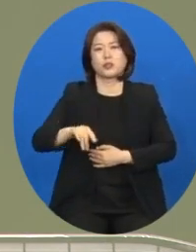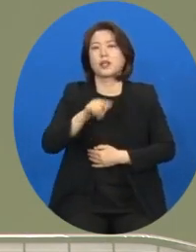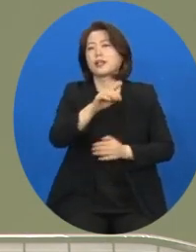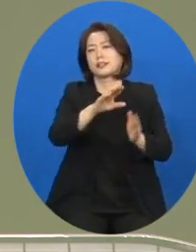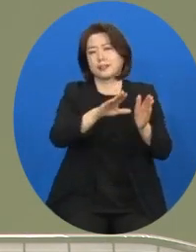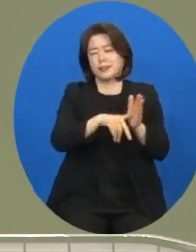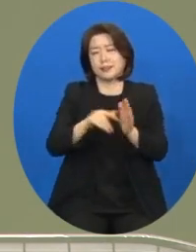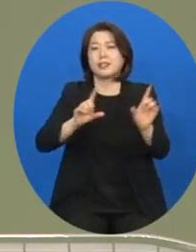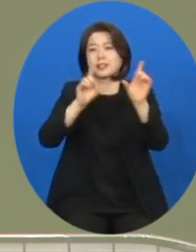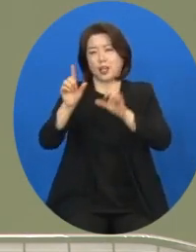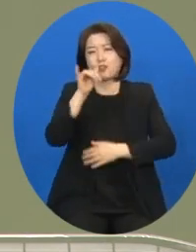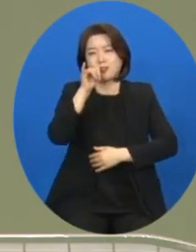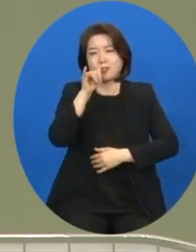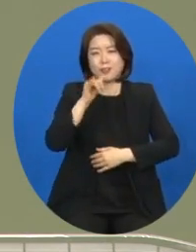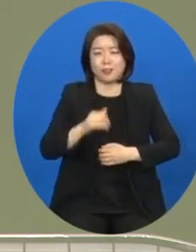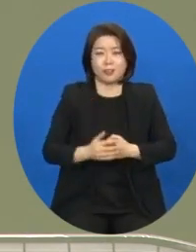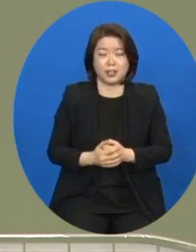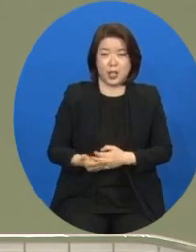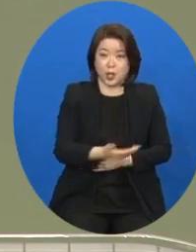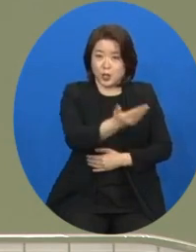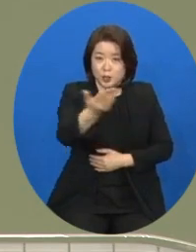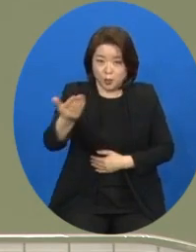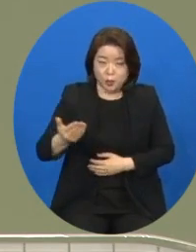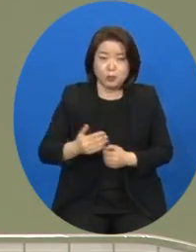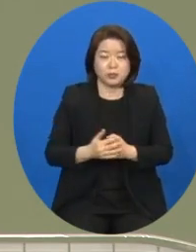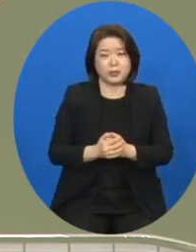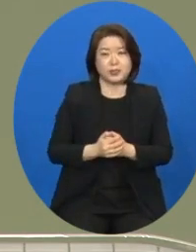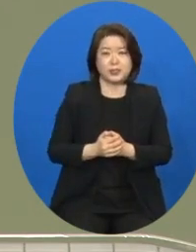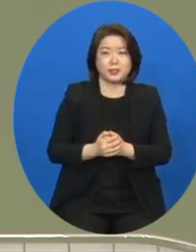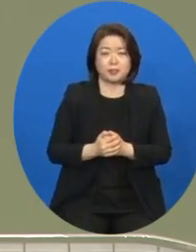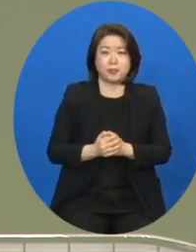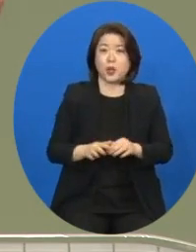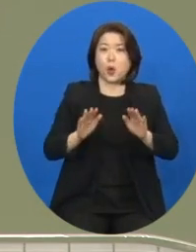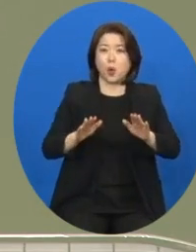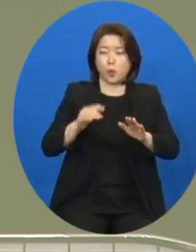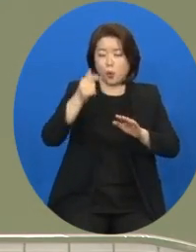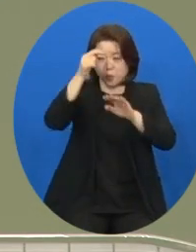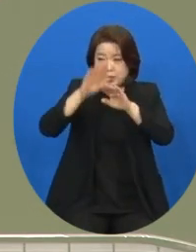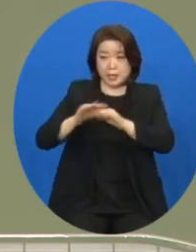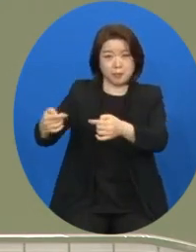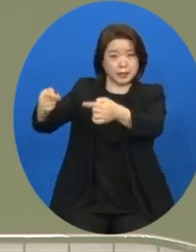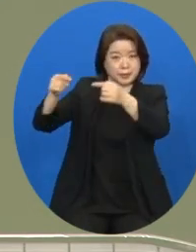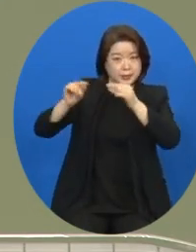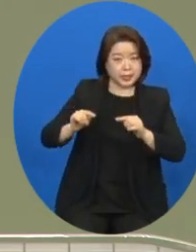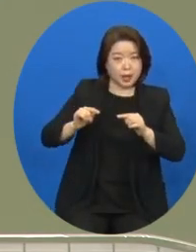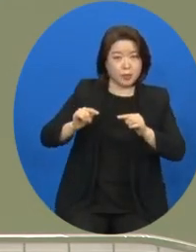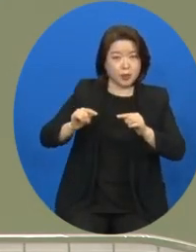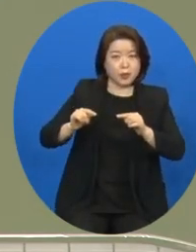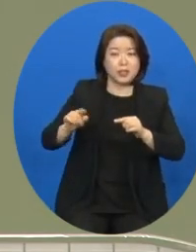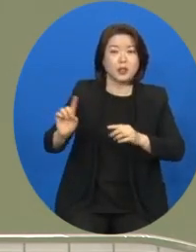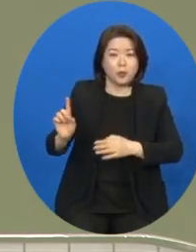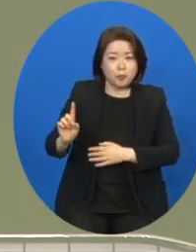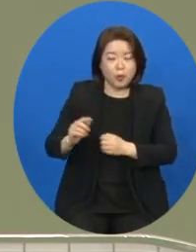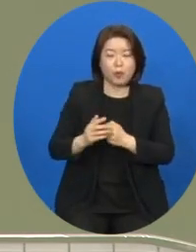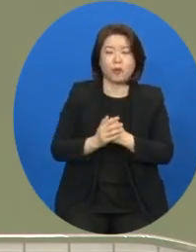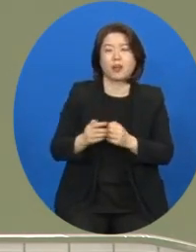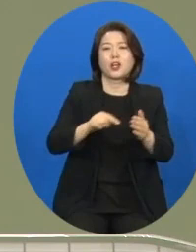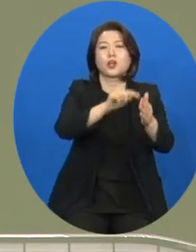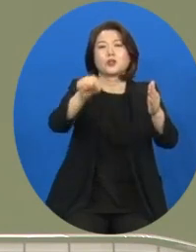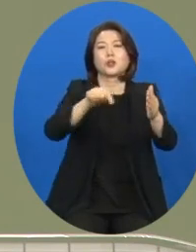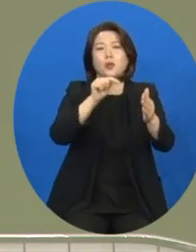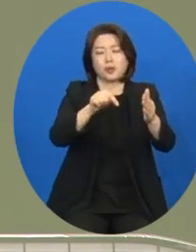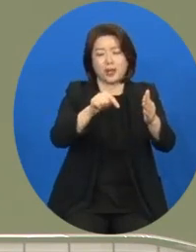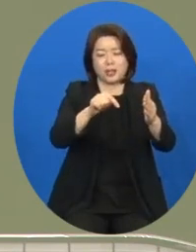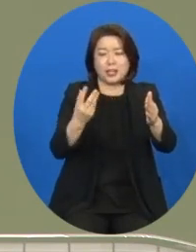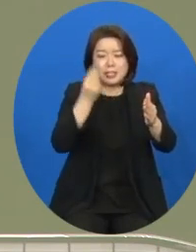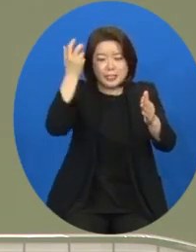살고 있거든요. 여러분들이 지금 오늘 예배에 나오신 것은 여러분 안에 계신 성령의